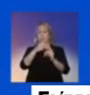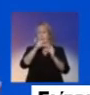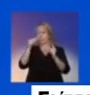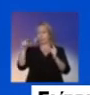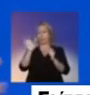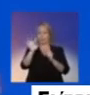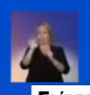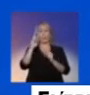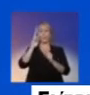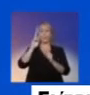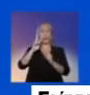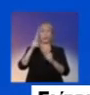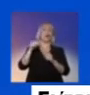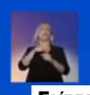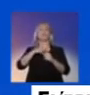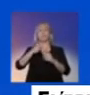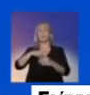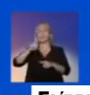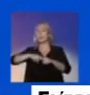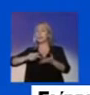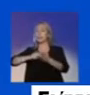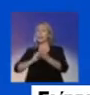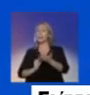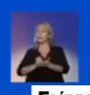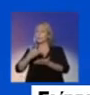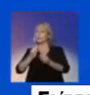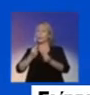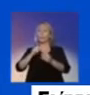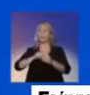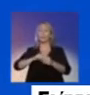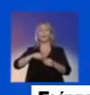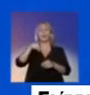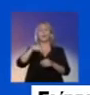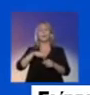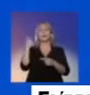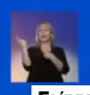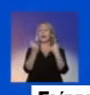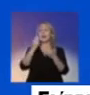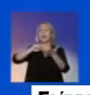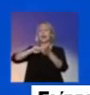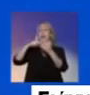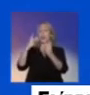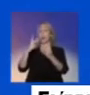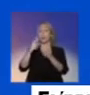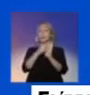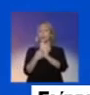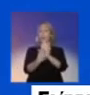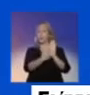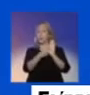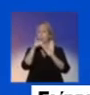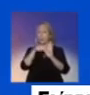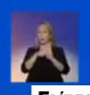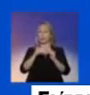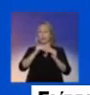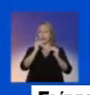Πτολεμαϊδα. Δεν μιλάμε, και να αναφέρω αυτή την απόφαση και την αντίφαση, κάποτε και γόταν ο